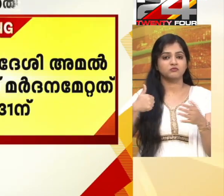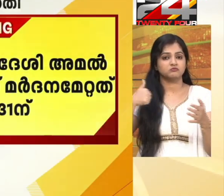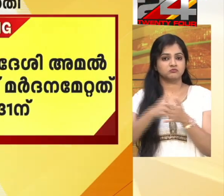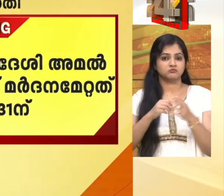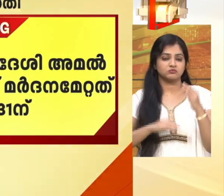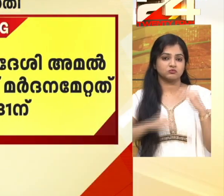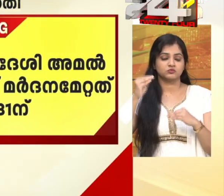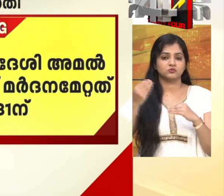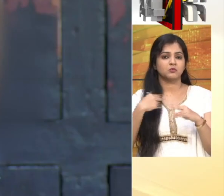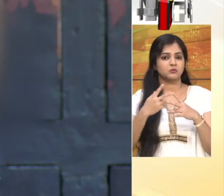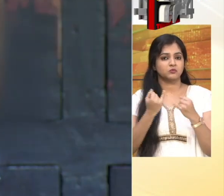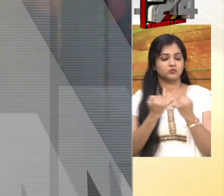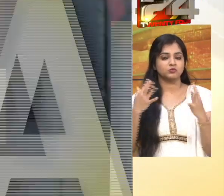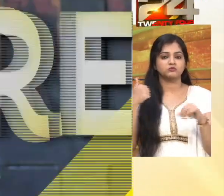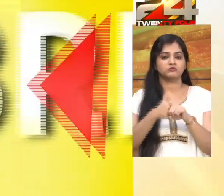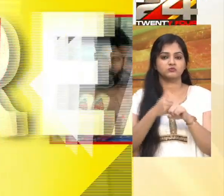ഇടിച്ചിട്ടുണ്ട് കുറേ ഇടിച്ചെന്നെ